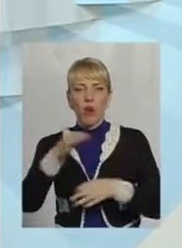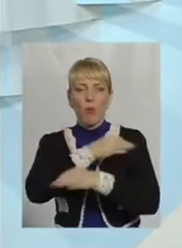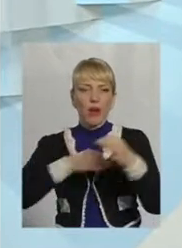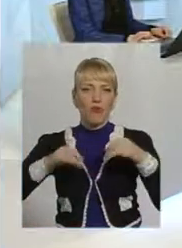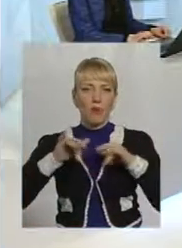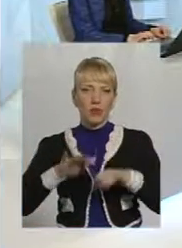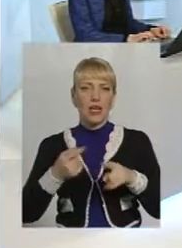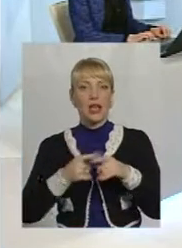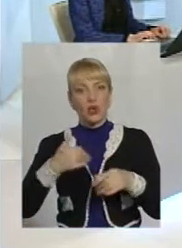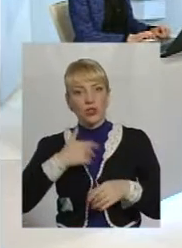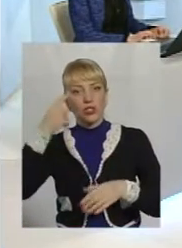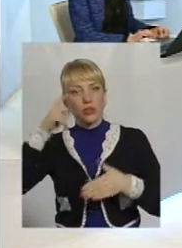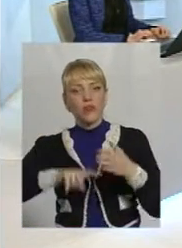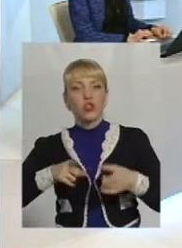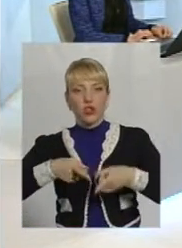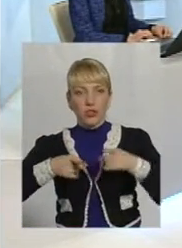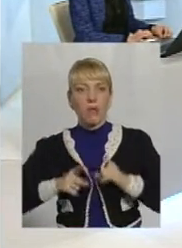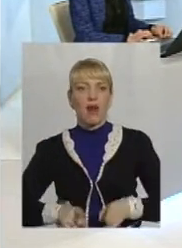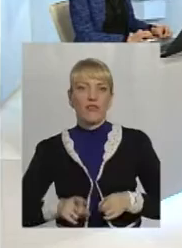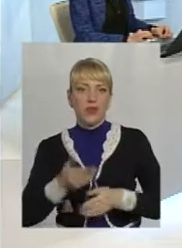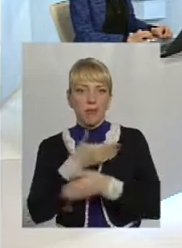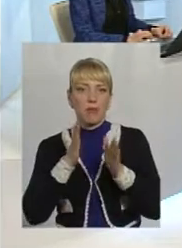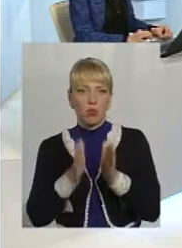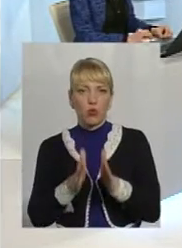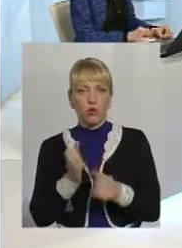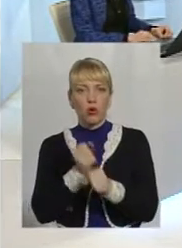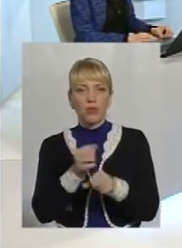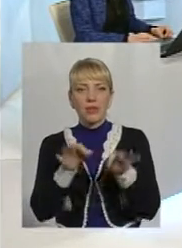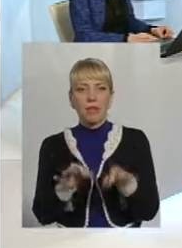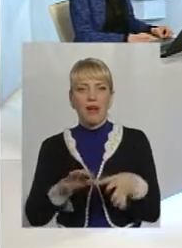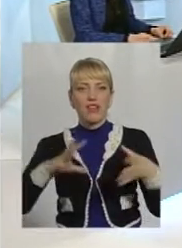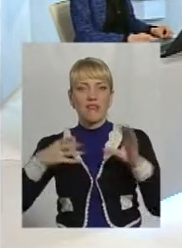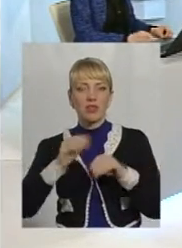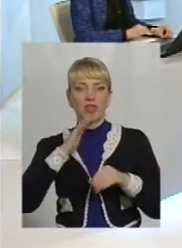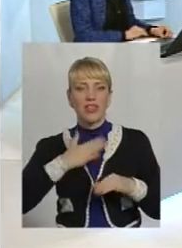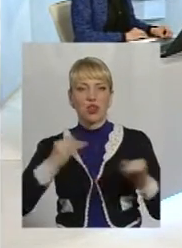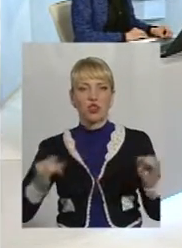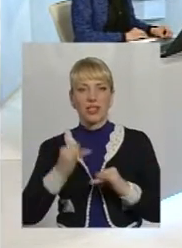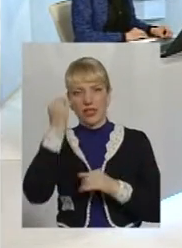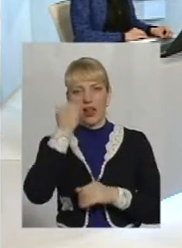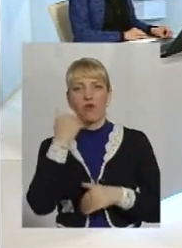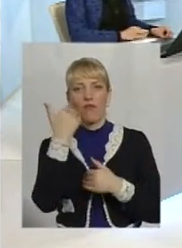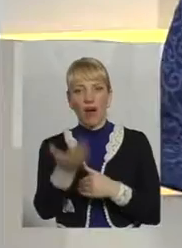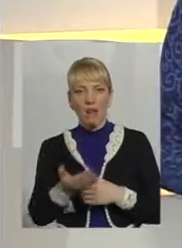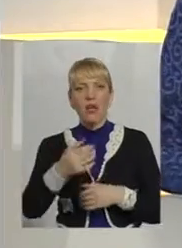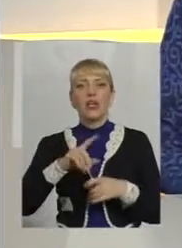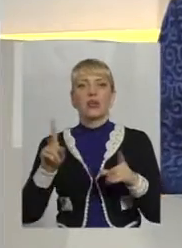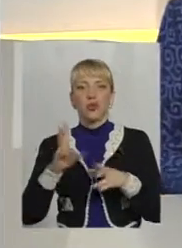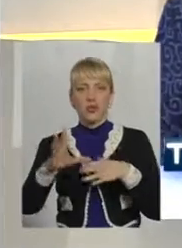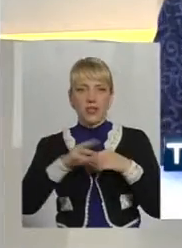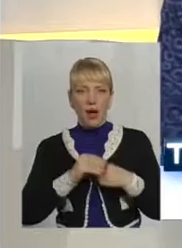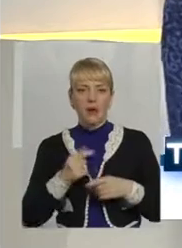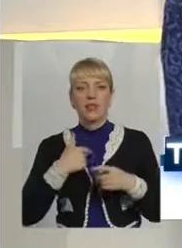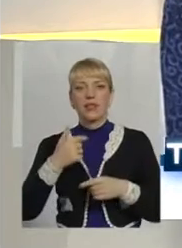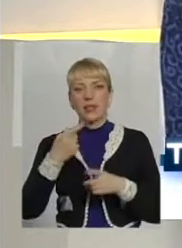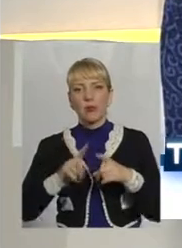Що ж, хочеться сподіватися, що справді ми будемо робити правильні висновки з нашої історії. Дякую вам, дякую всім, хто був із нами.